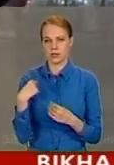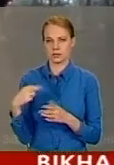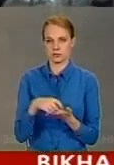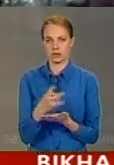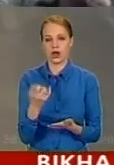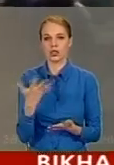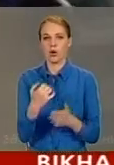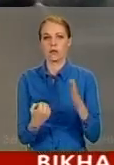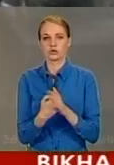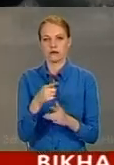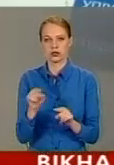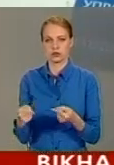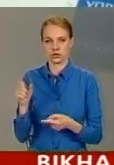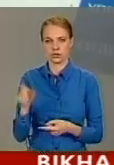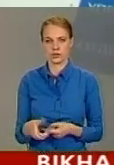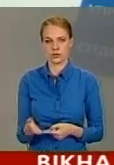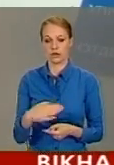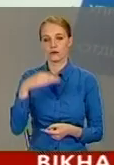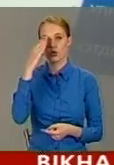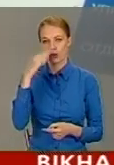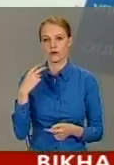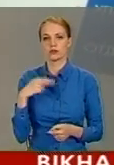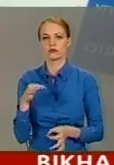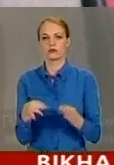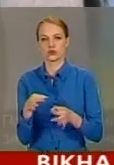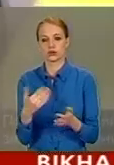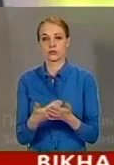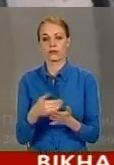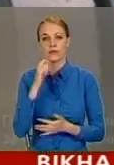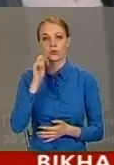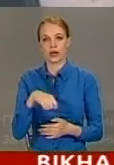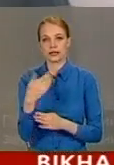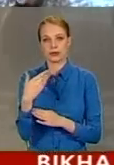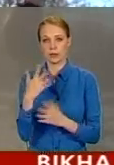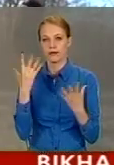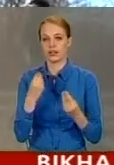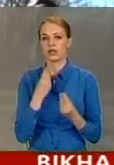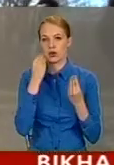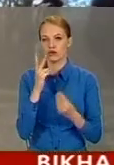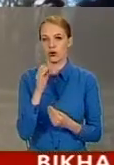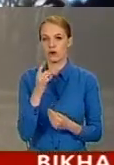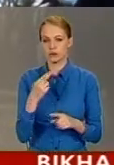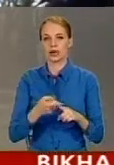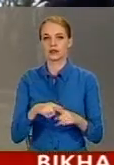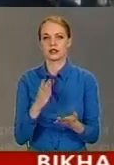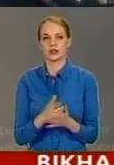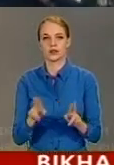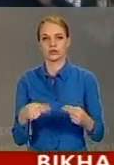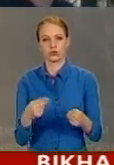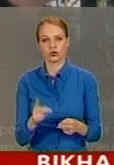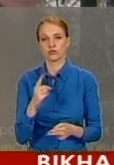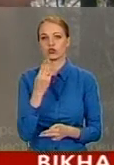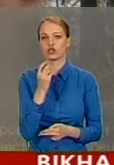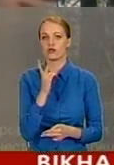Скажіть, а на якому основанні ви здержуєте 4? Хлопця засудили, мовляв, український прапорець у день народження Кобзаря – то злочин, бо